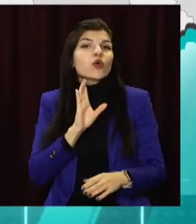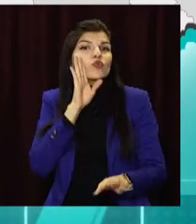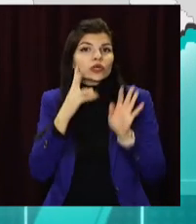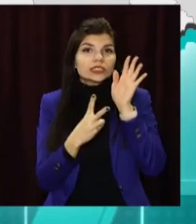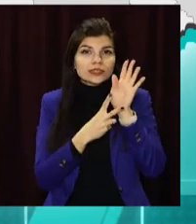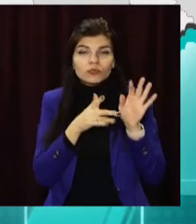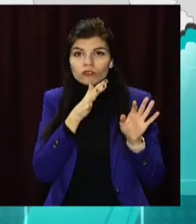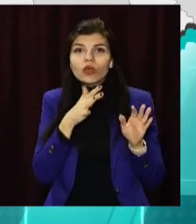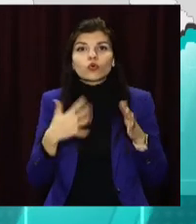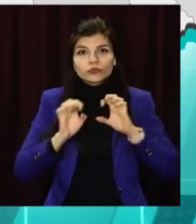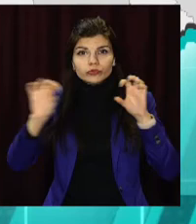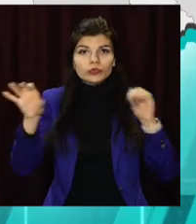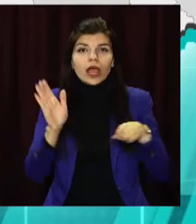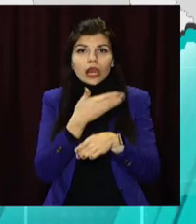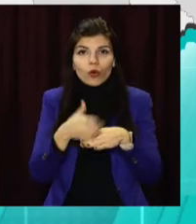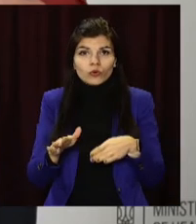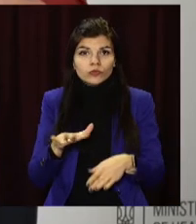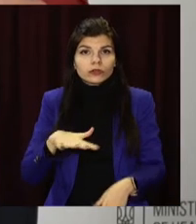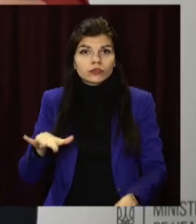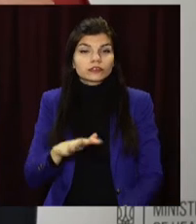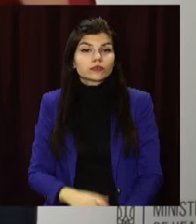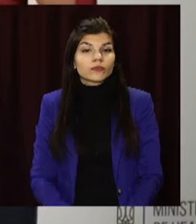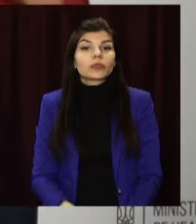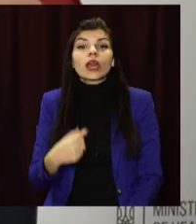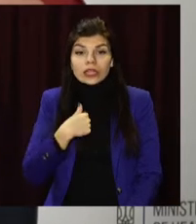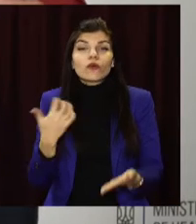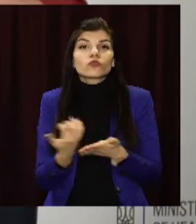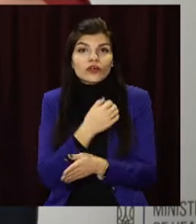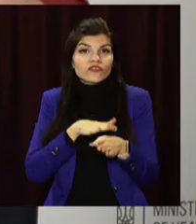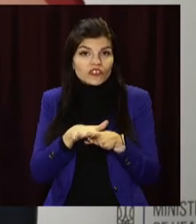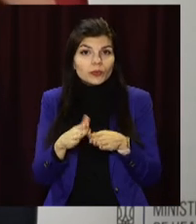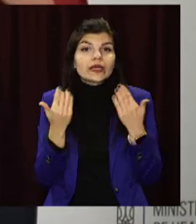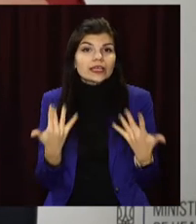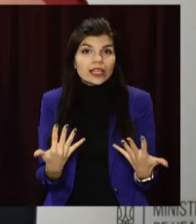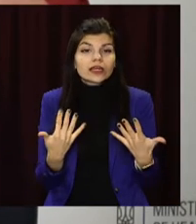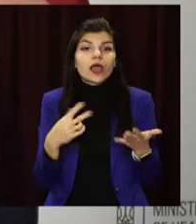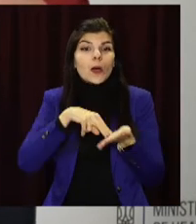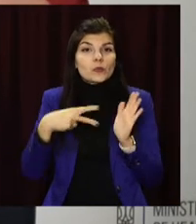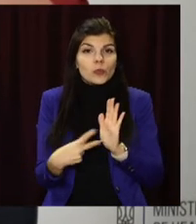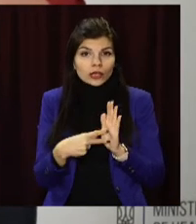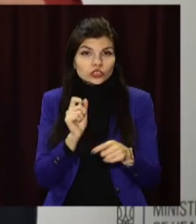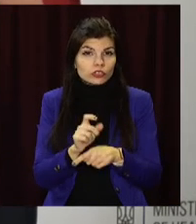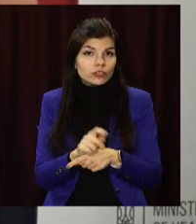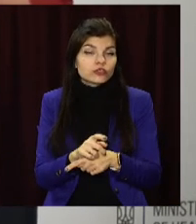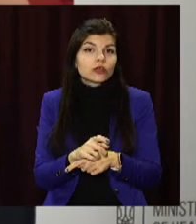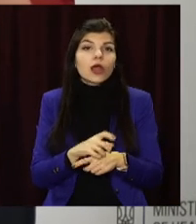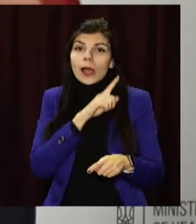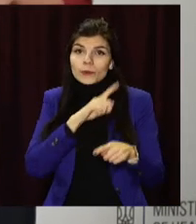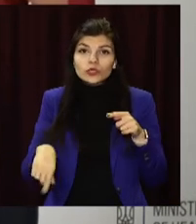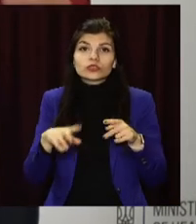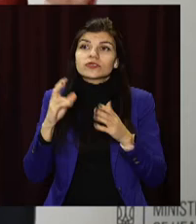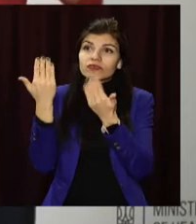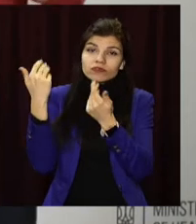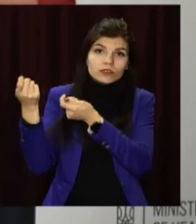7-й її вже відправили в регіони України. Нам вдалося виконати кілька стратегічних задач. Прискорити